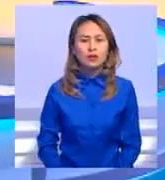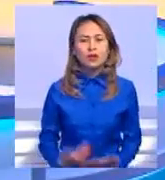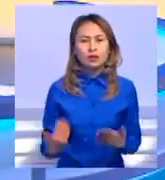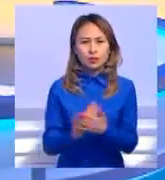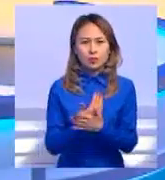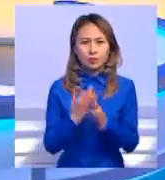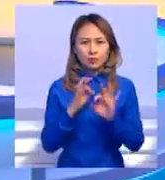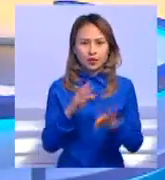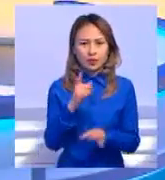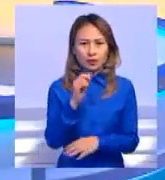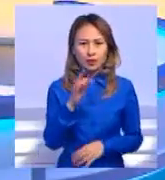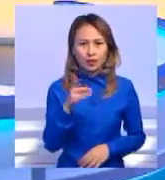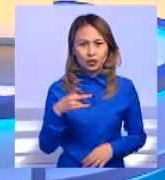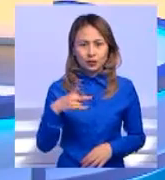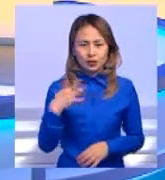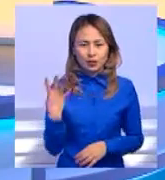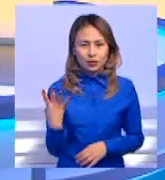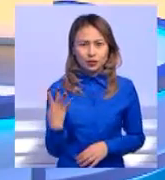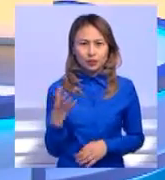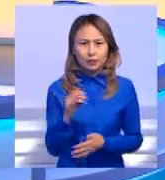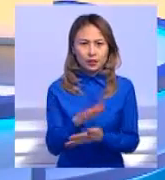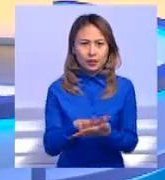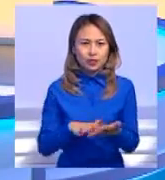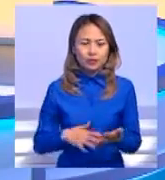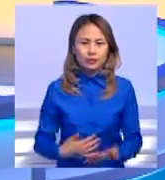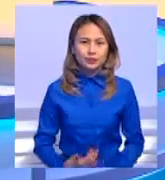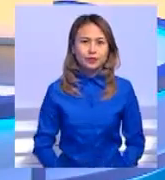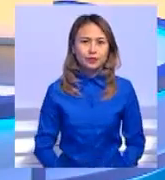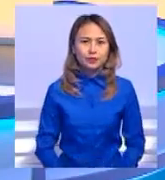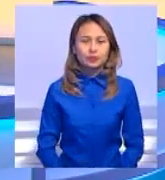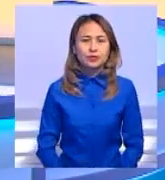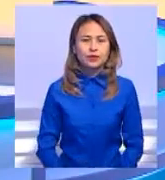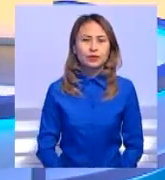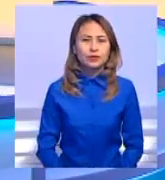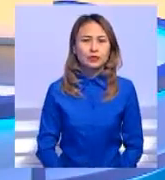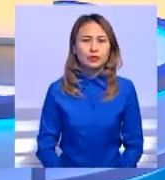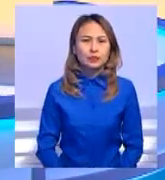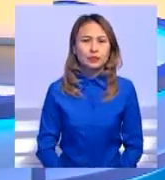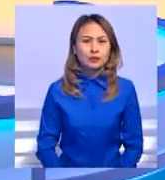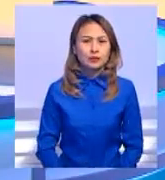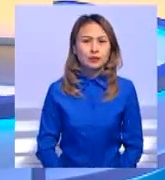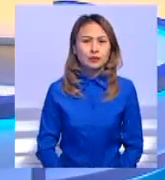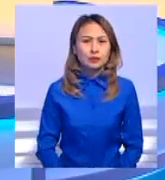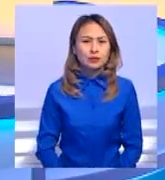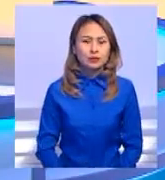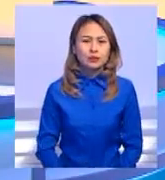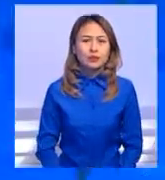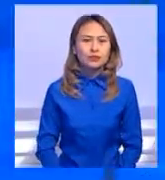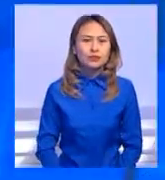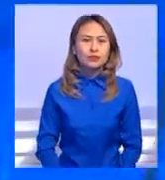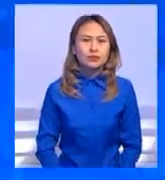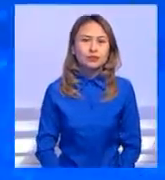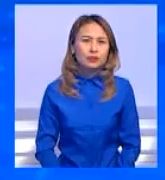Астана уақыты бойынша сағат 17:00. Біз жұмысымызды жалғастырамыз. Эфир тізгінде мен Жанар Меңдігерей. Қайырлы күн.